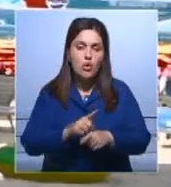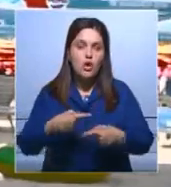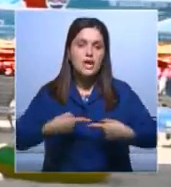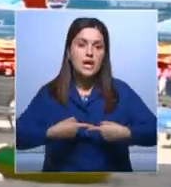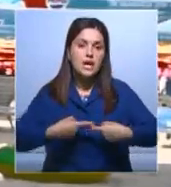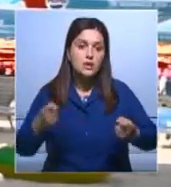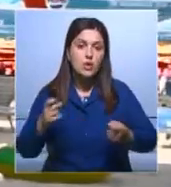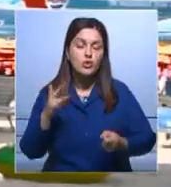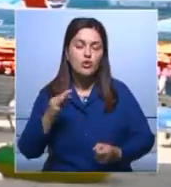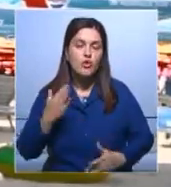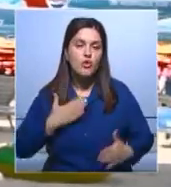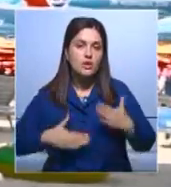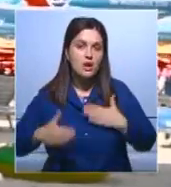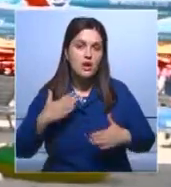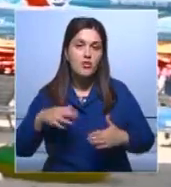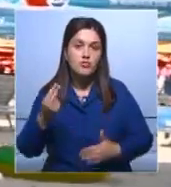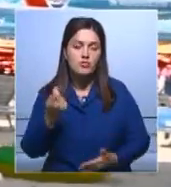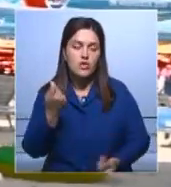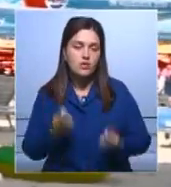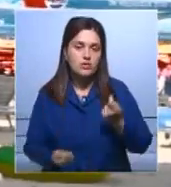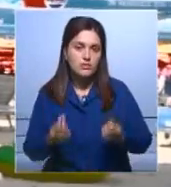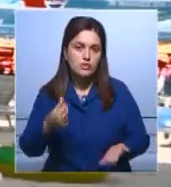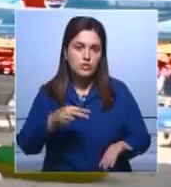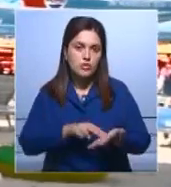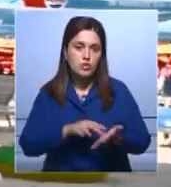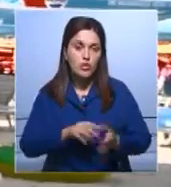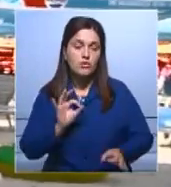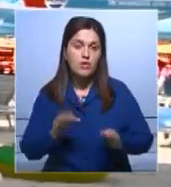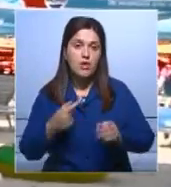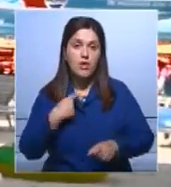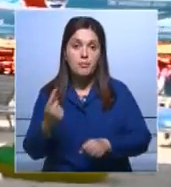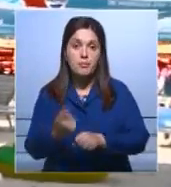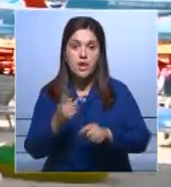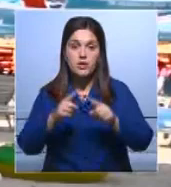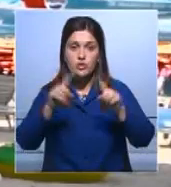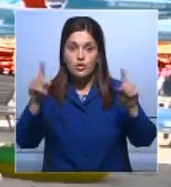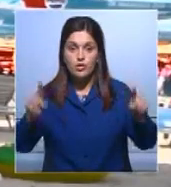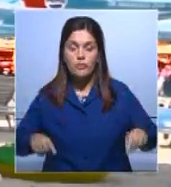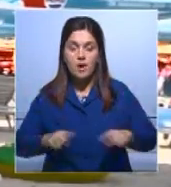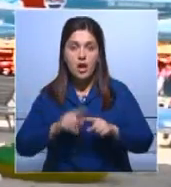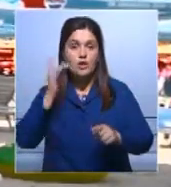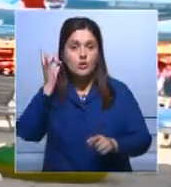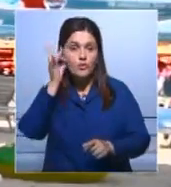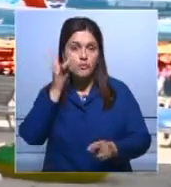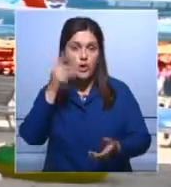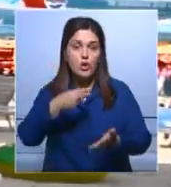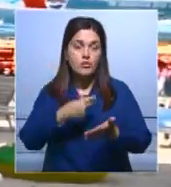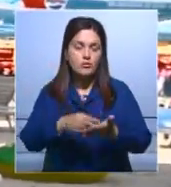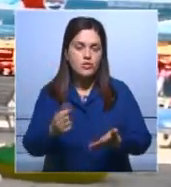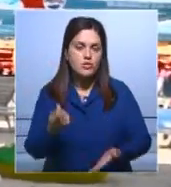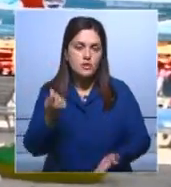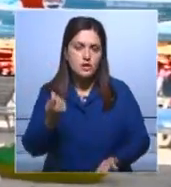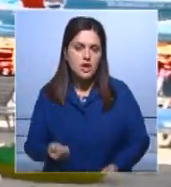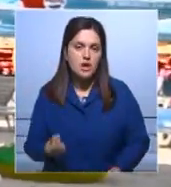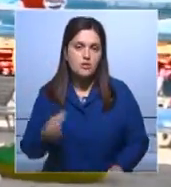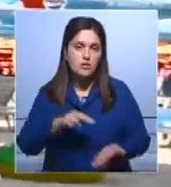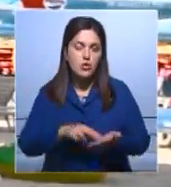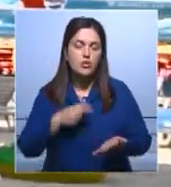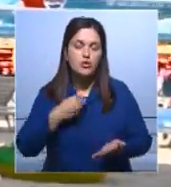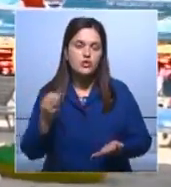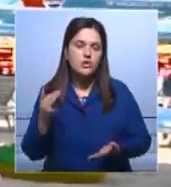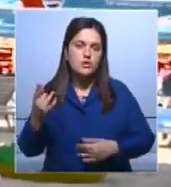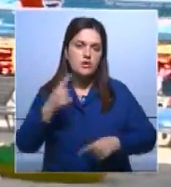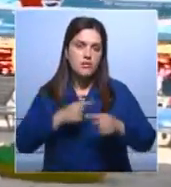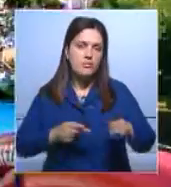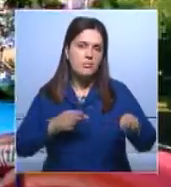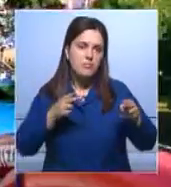гостиницах. Но что радует, так это приемлемые цены. Я в первый раз купил путевку в Румынию, где все включено. Вполне вероятно, что я сюда еще